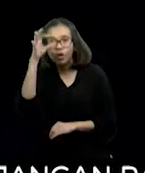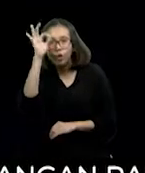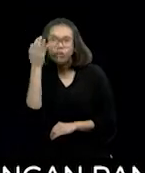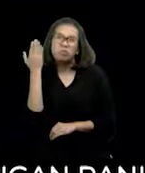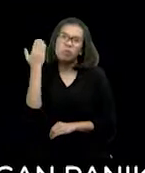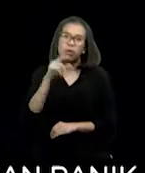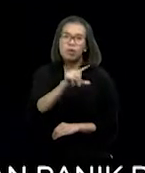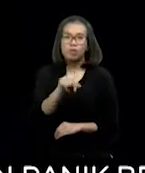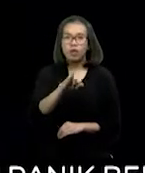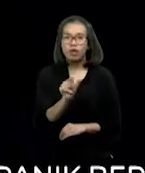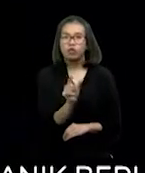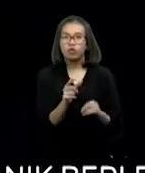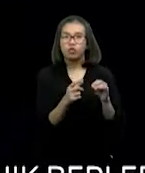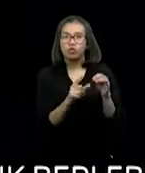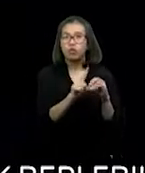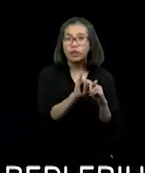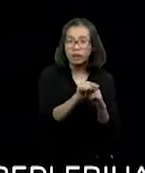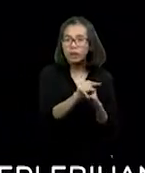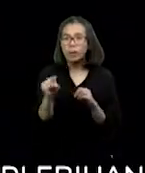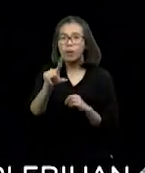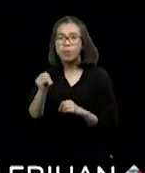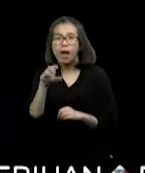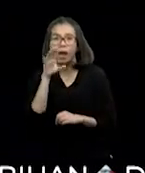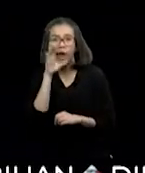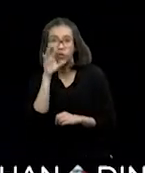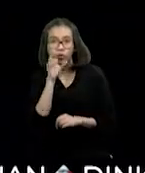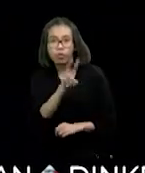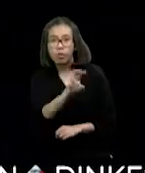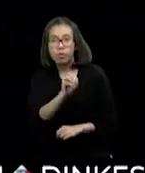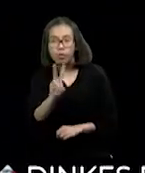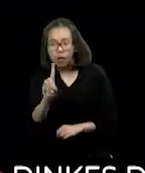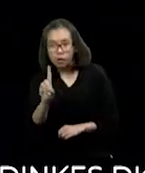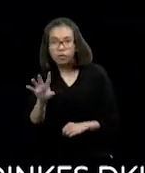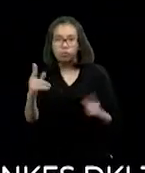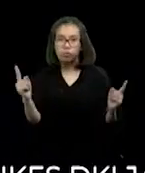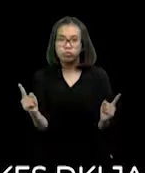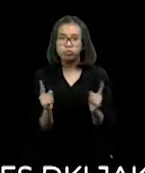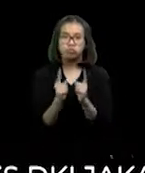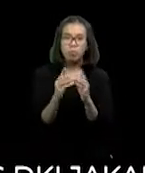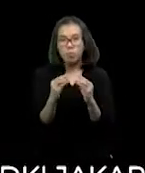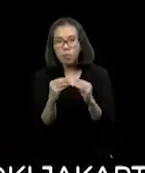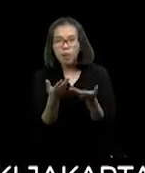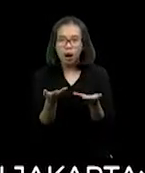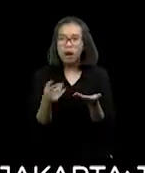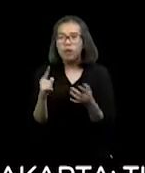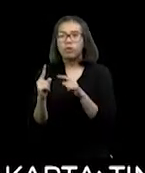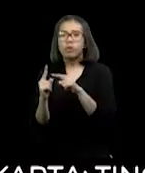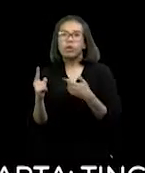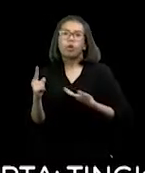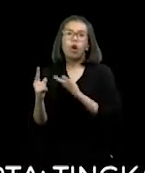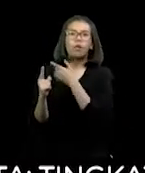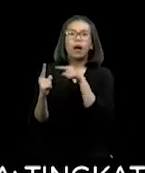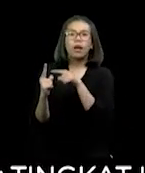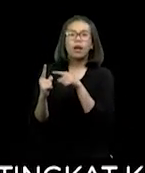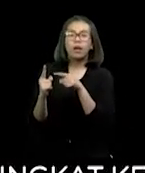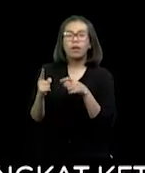Juli hingga Agustus 2021. Kasus ini viral setelah korban mengungkap kasus ini di media sosial. Korban kecewa